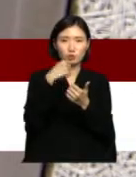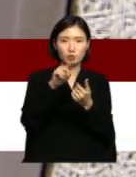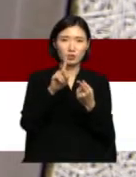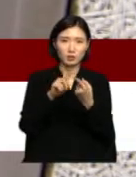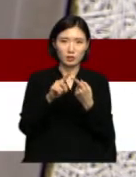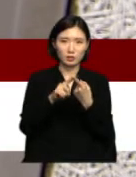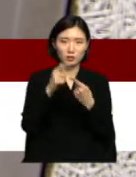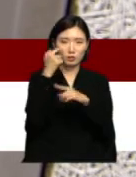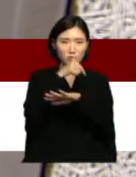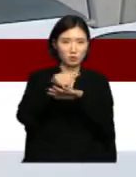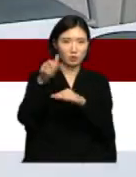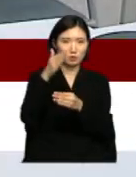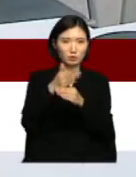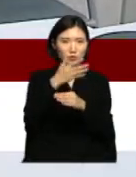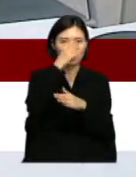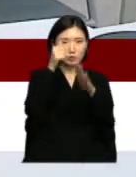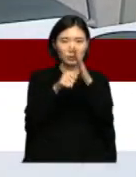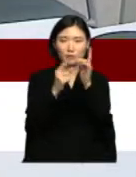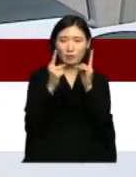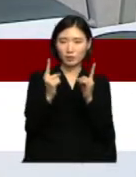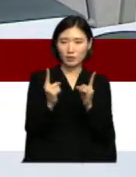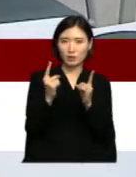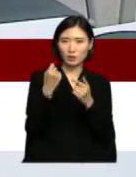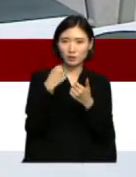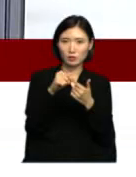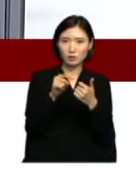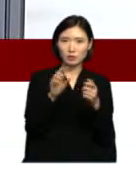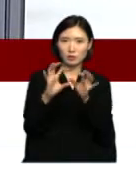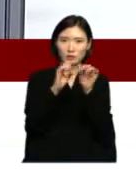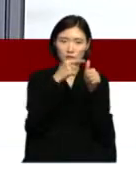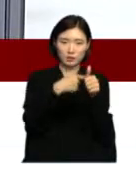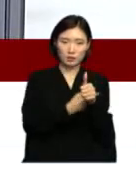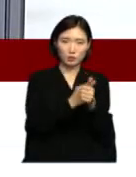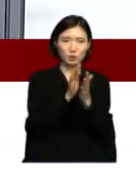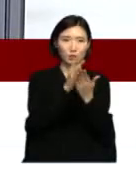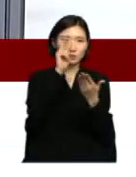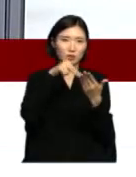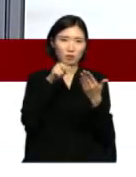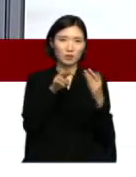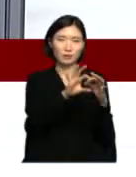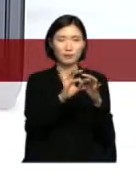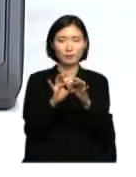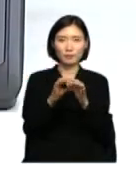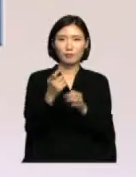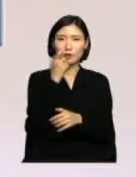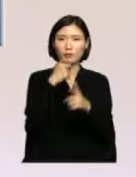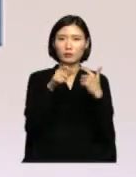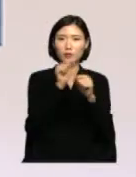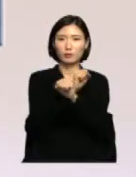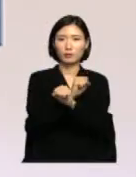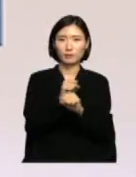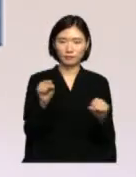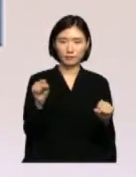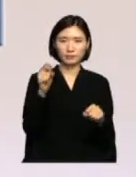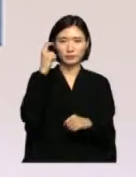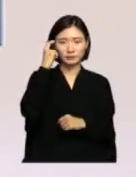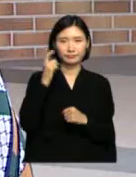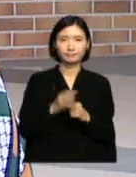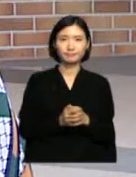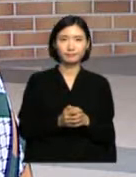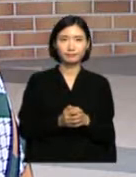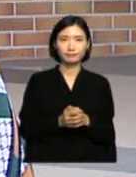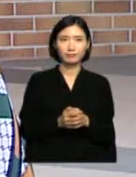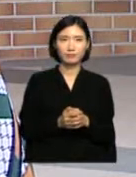있습니다. 청소년 대상의 교육은 자연스럽게 독서와 연결시켜 배움의 폭을 더 넓힌다는 보관도 갖고 있습니다.